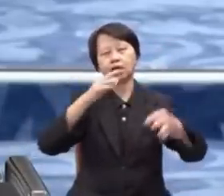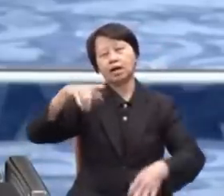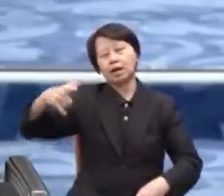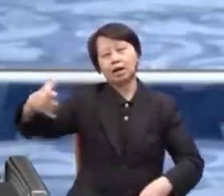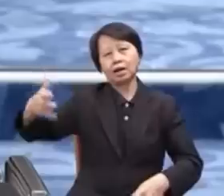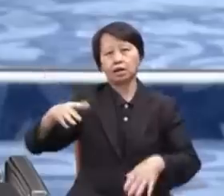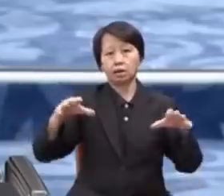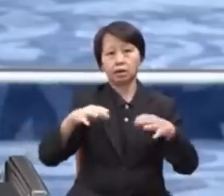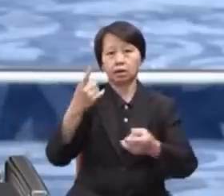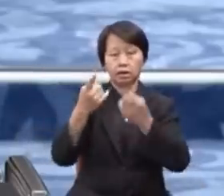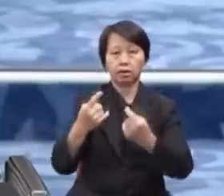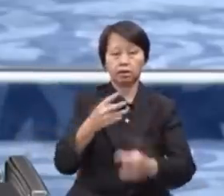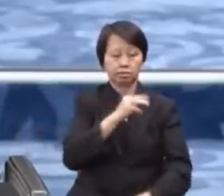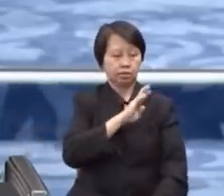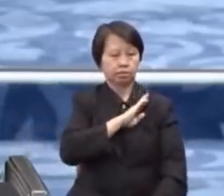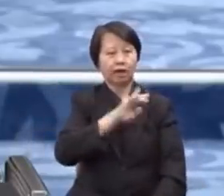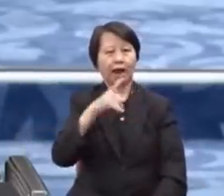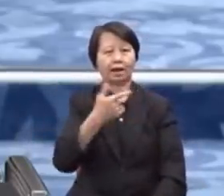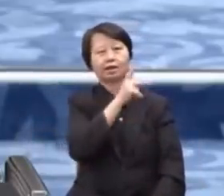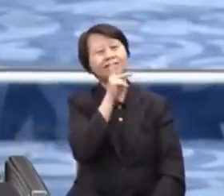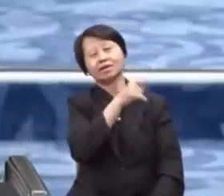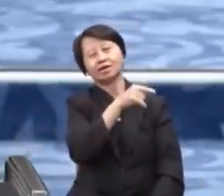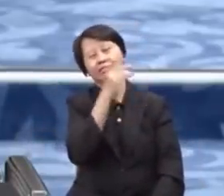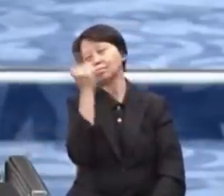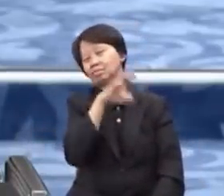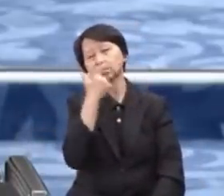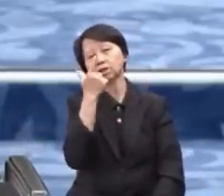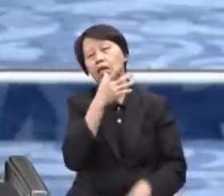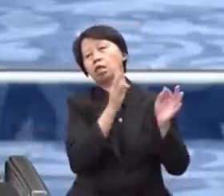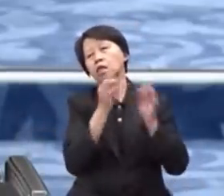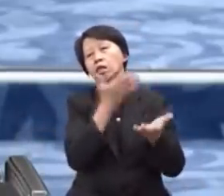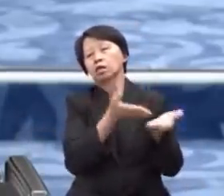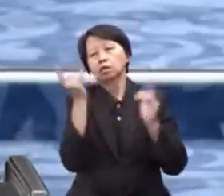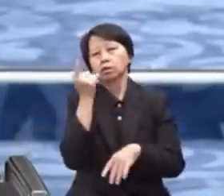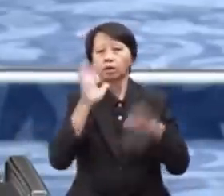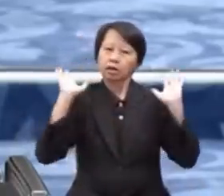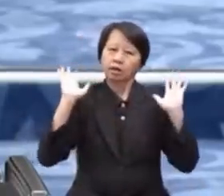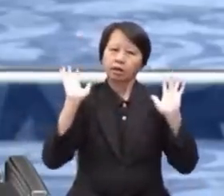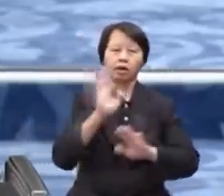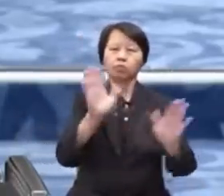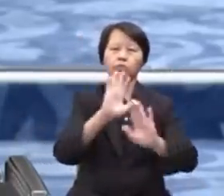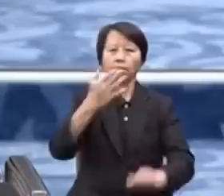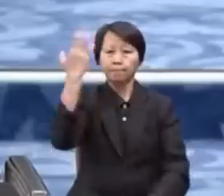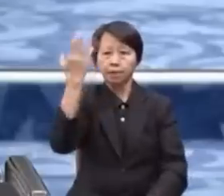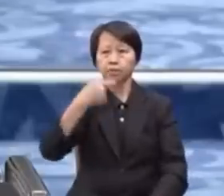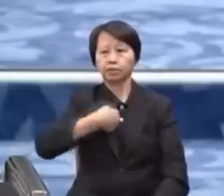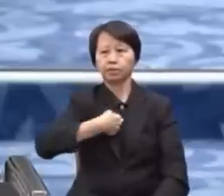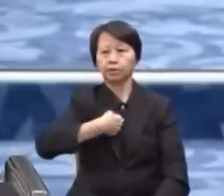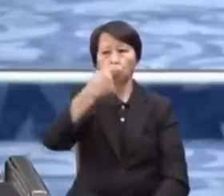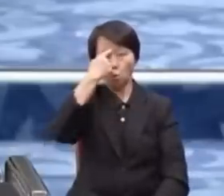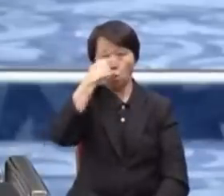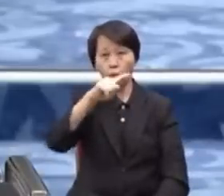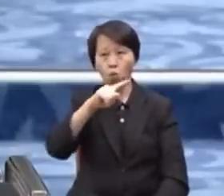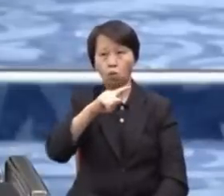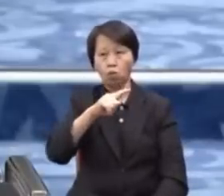dibuat oleh begitu besar dan bukan bukan kebiasaan saya untuk